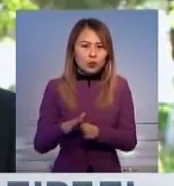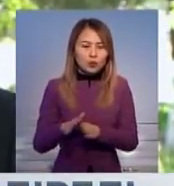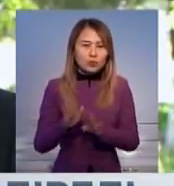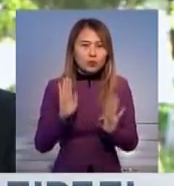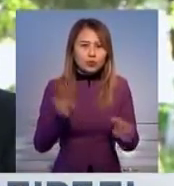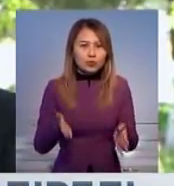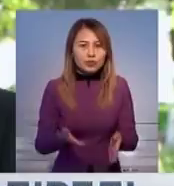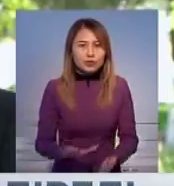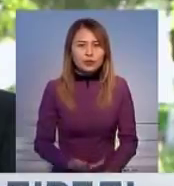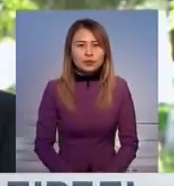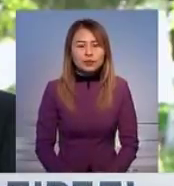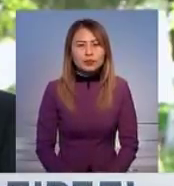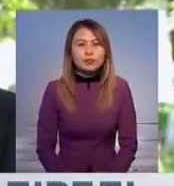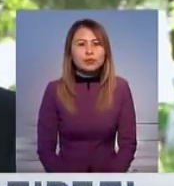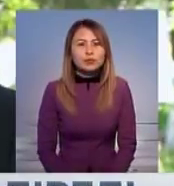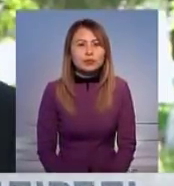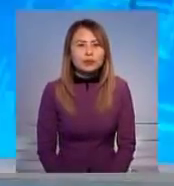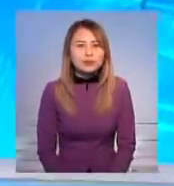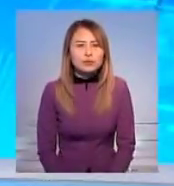жабатынға сенімдіміз.